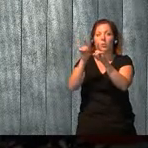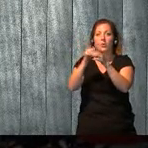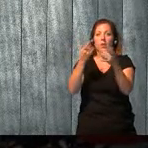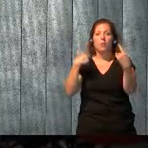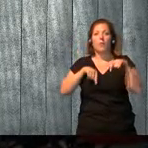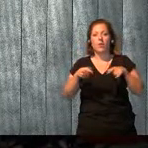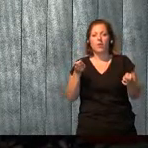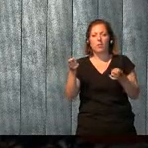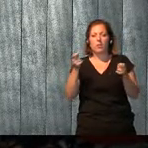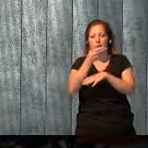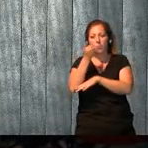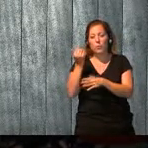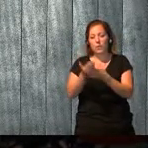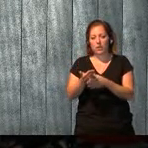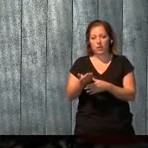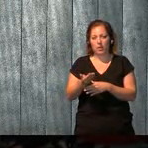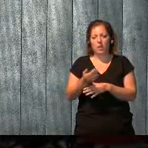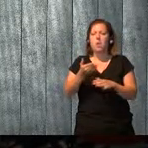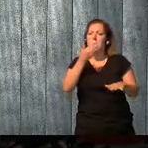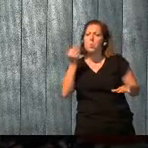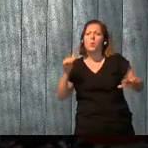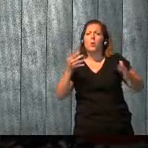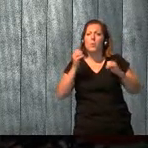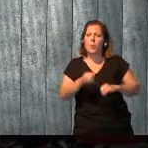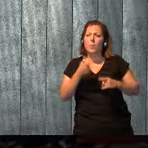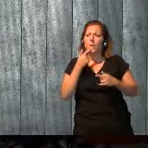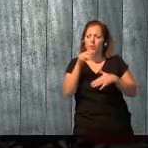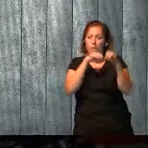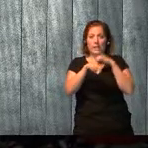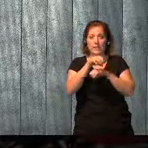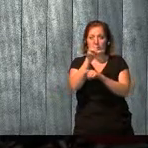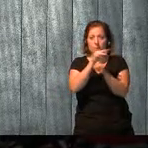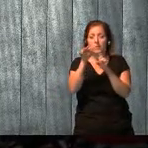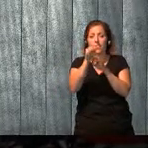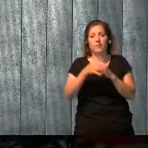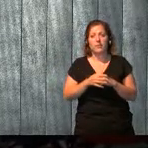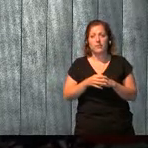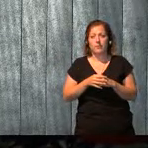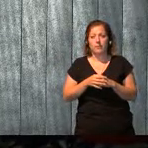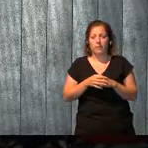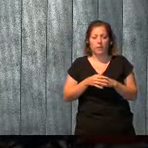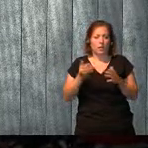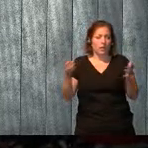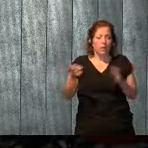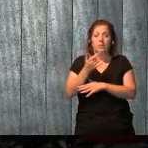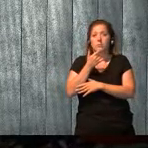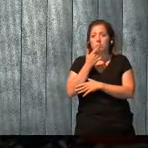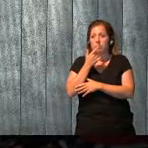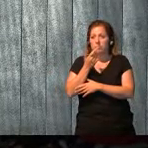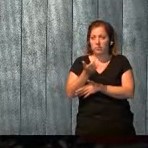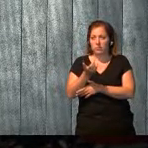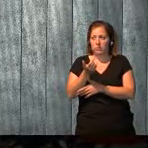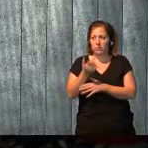gouvernance. L'amélioration de la gouvernance, c'est une organisation sociale. L'amélioration de la gouvernance, c'est la capacité